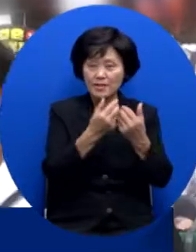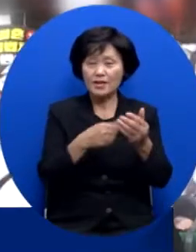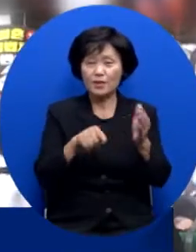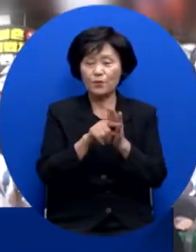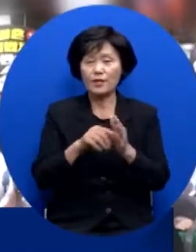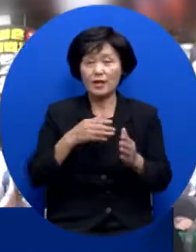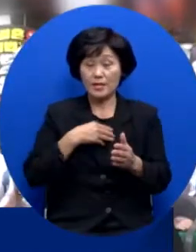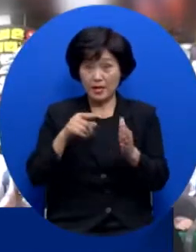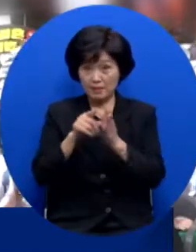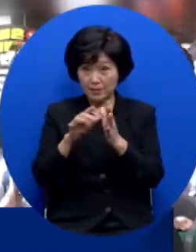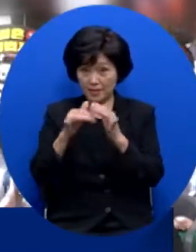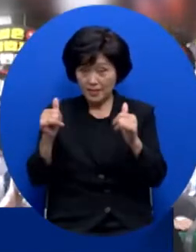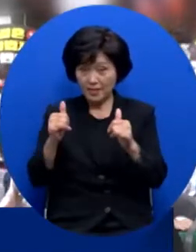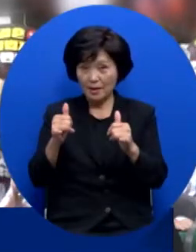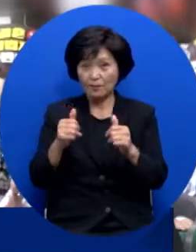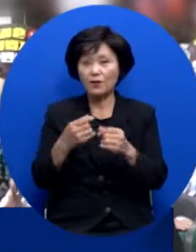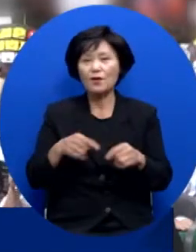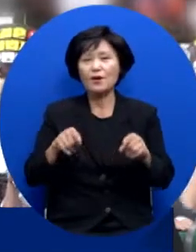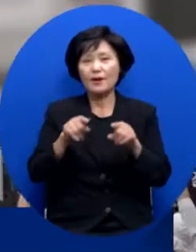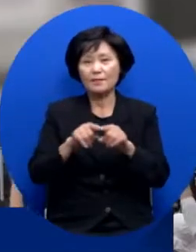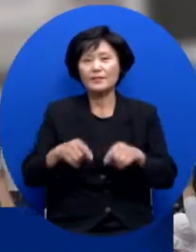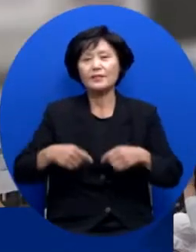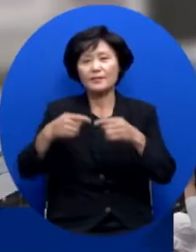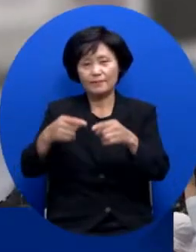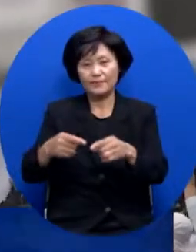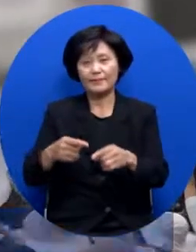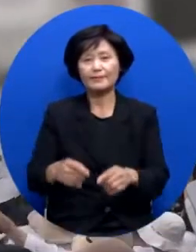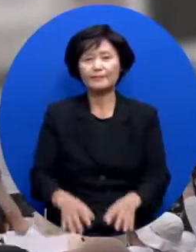그리스도인으로서 한 목소리를 내고자 이렇게 참여하게 되었습니다.